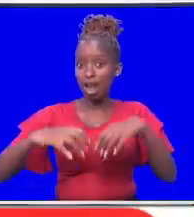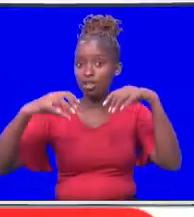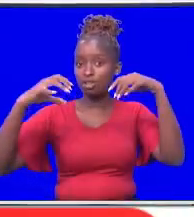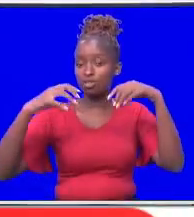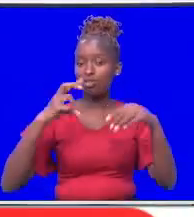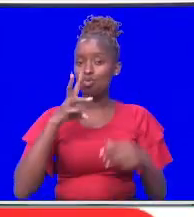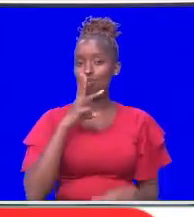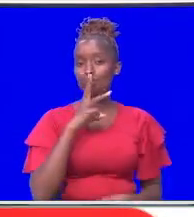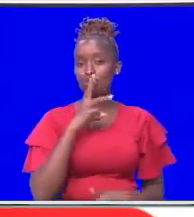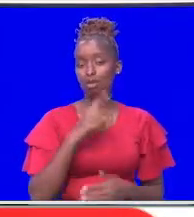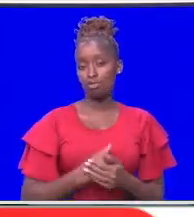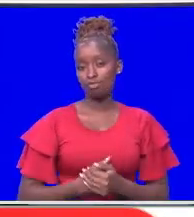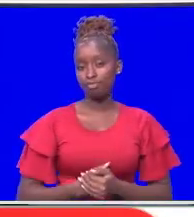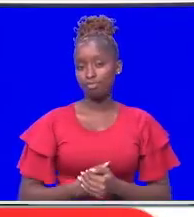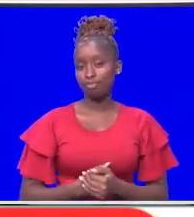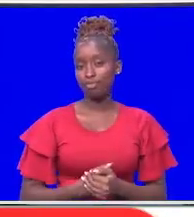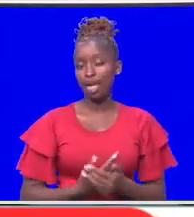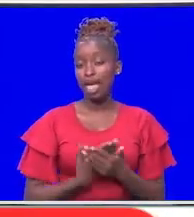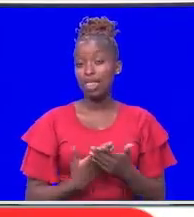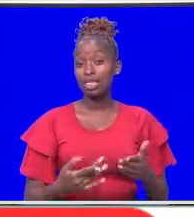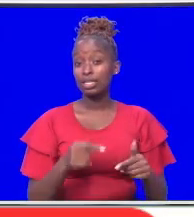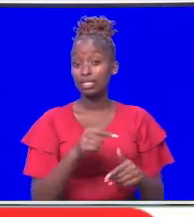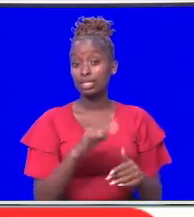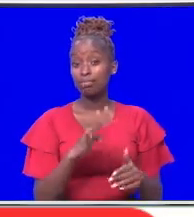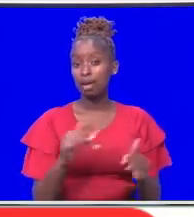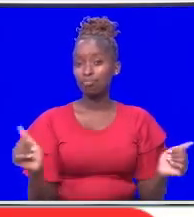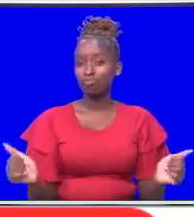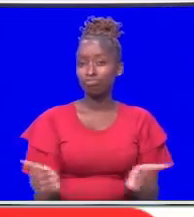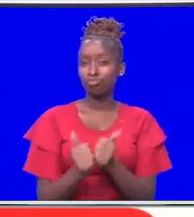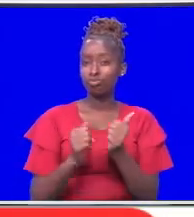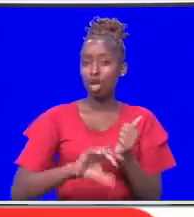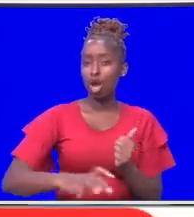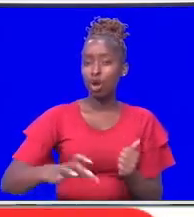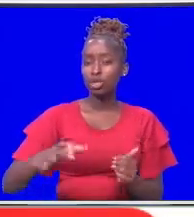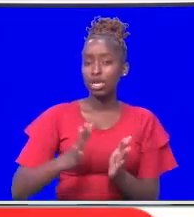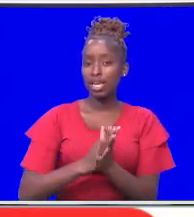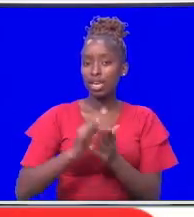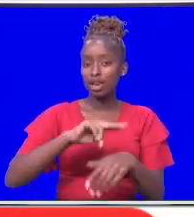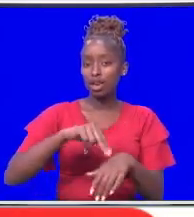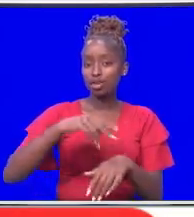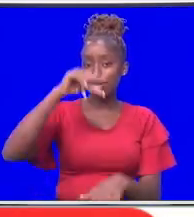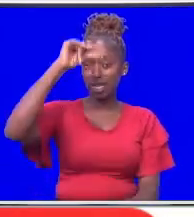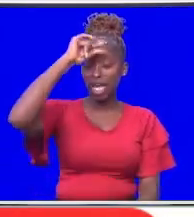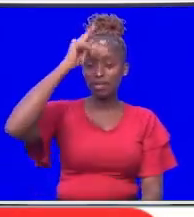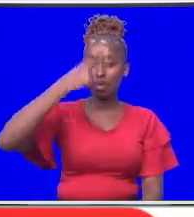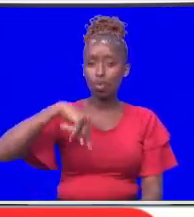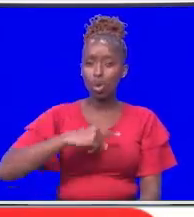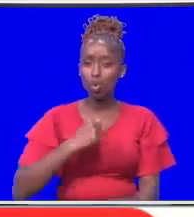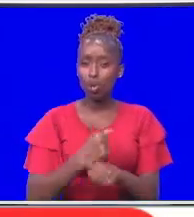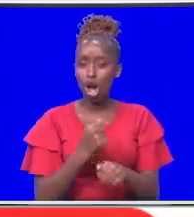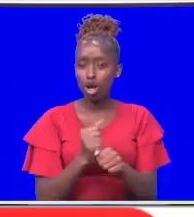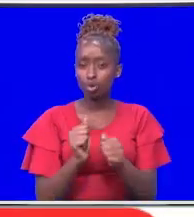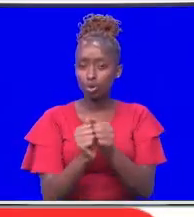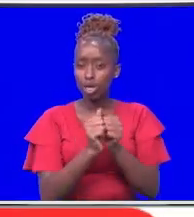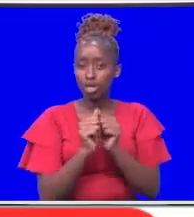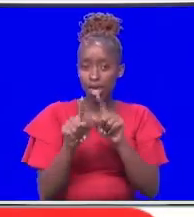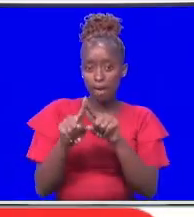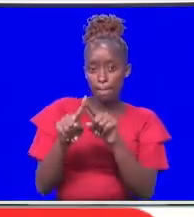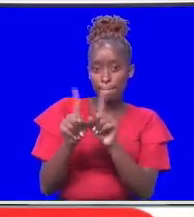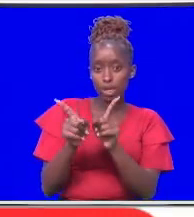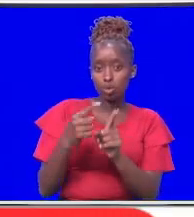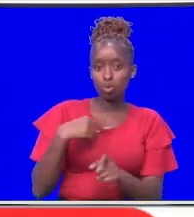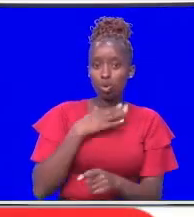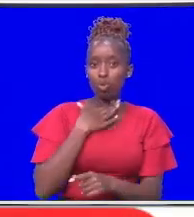ya majanga, serikali ya county na serikali za national tunashirikiana pamoja. But we want resources.